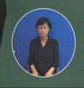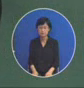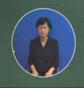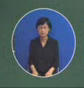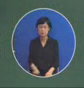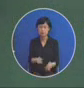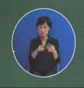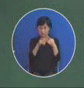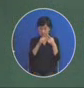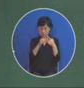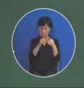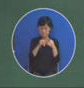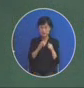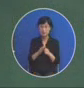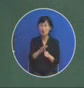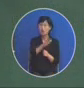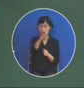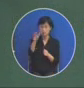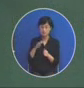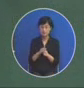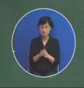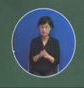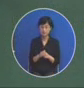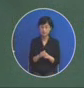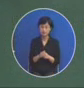아무것도 아닌